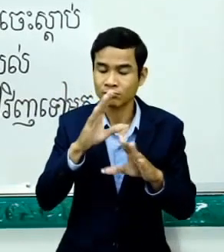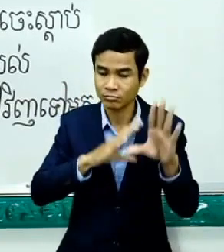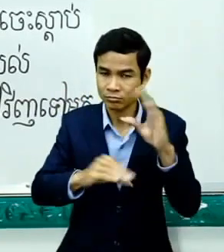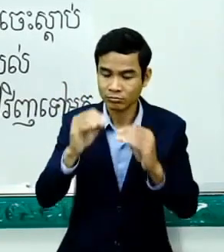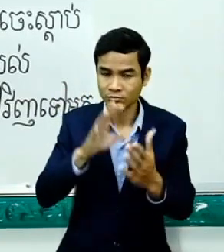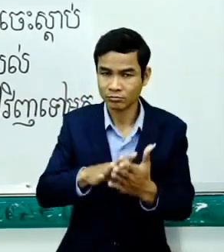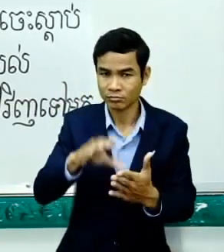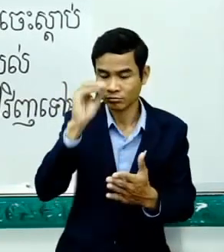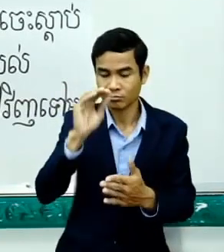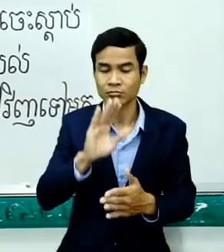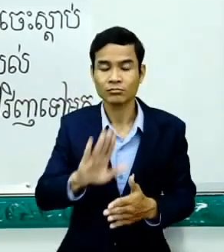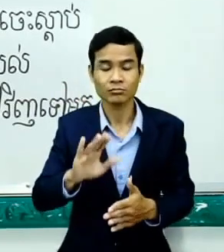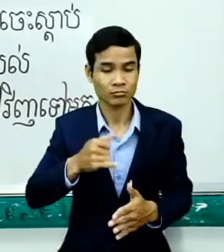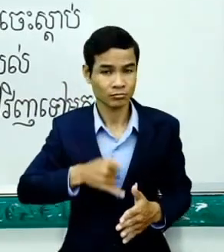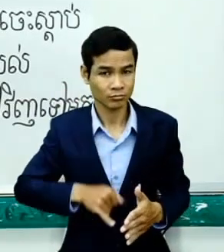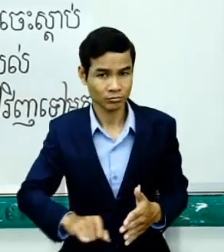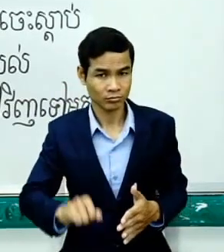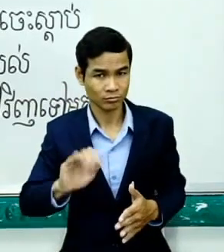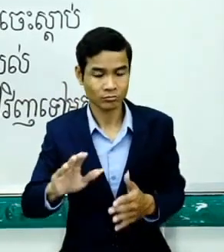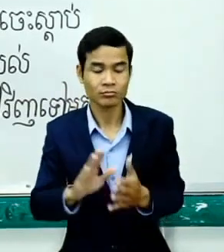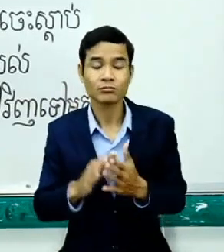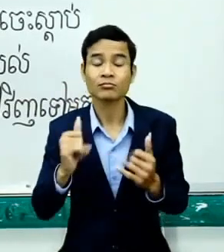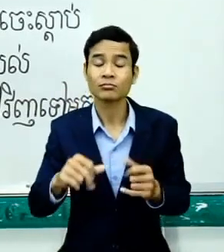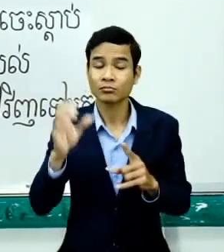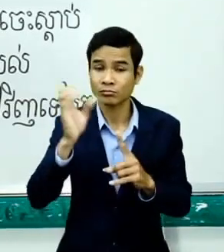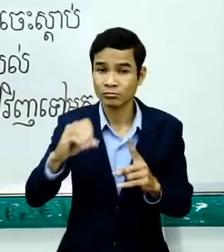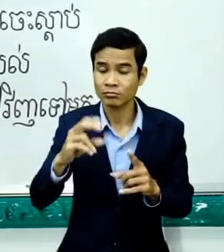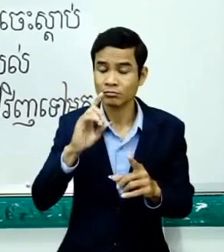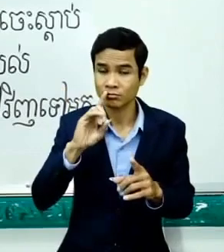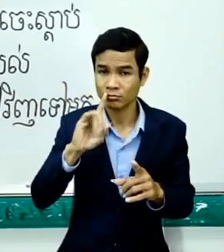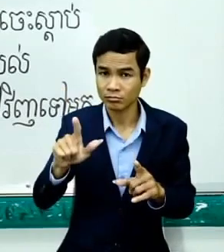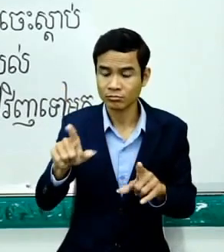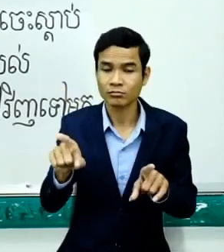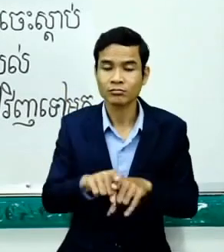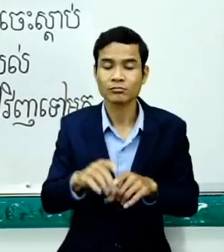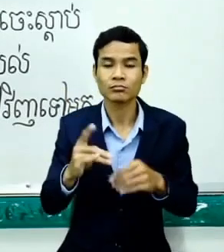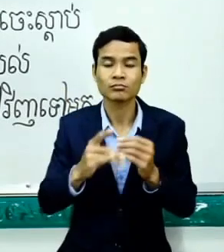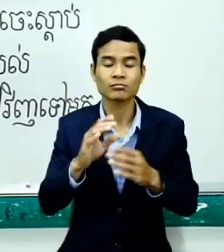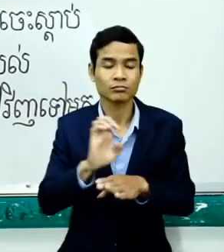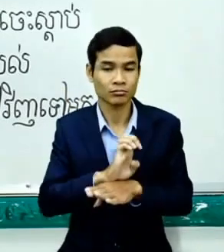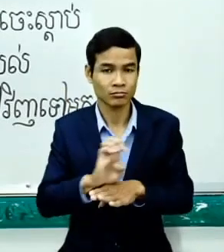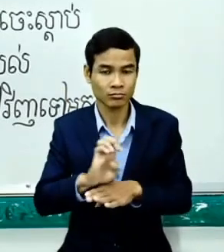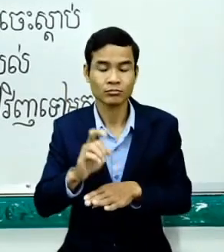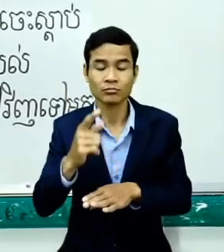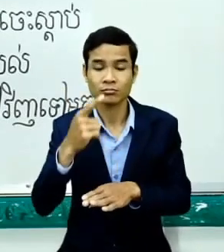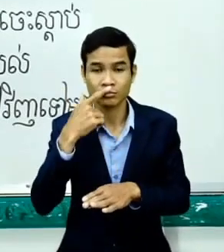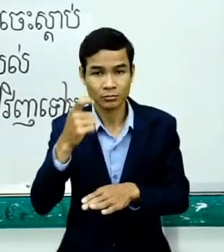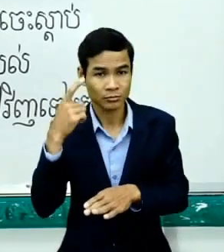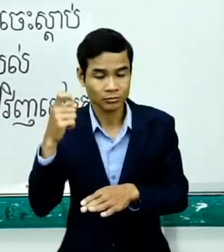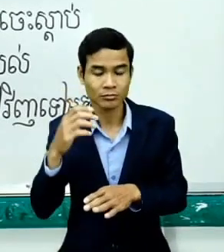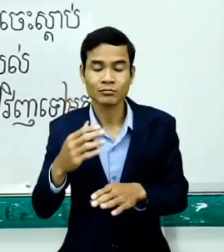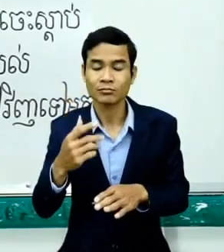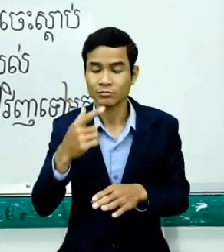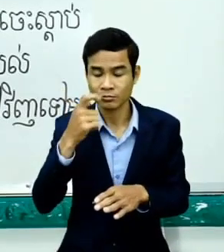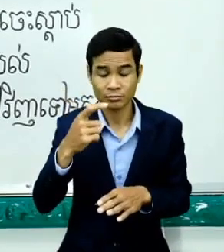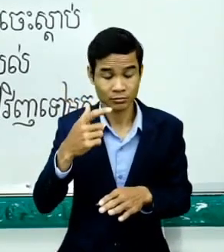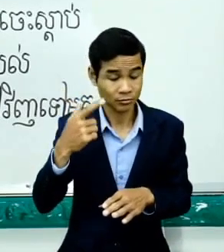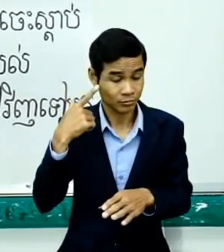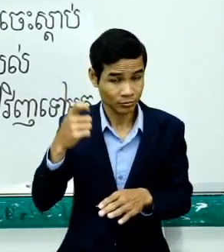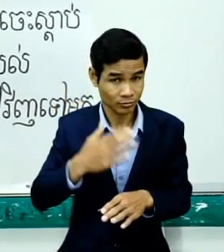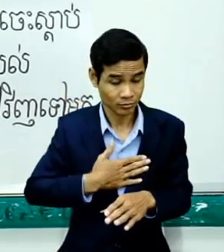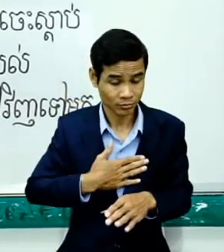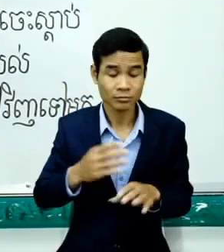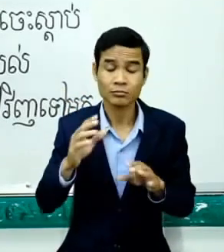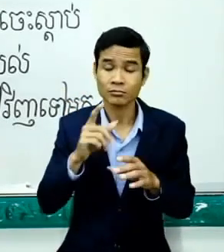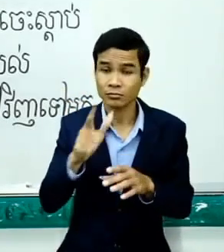cồn chả chẳng là bà nít cứ bên chạy phí chả phía là cách cho bò bùng mặt đài chẳng con mơ nữa bục mai khnhom chia mé cru